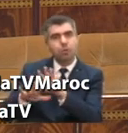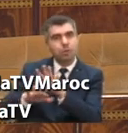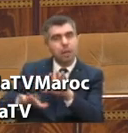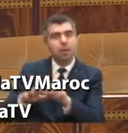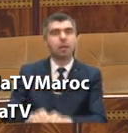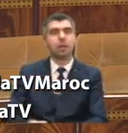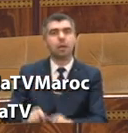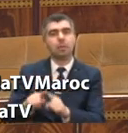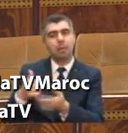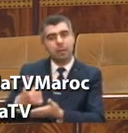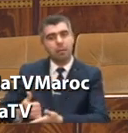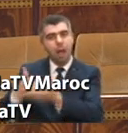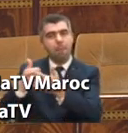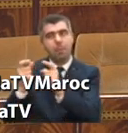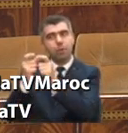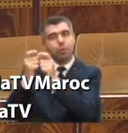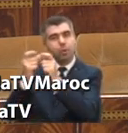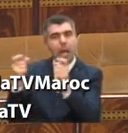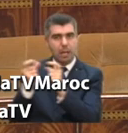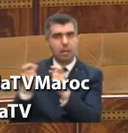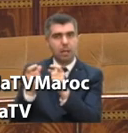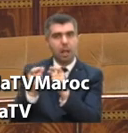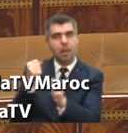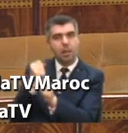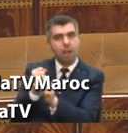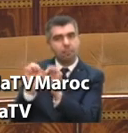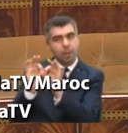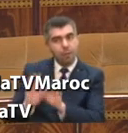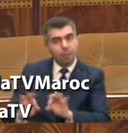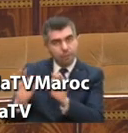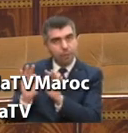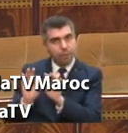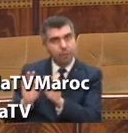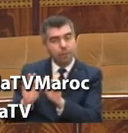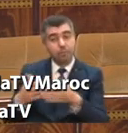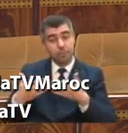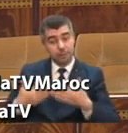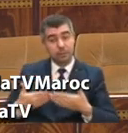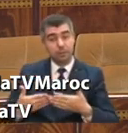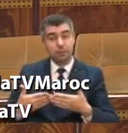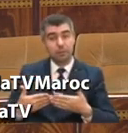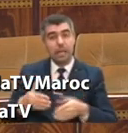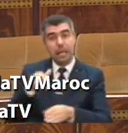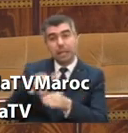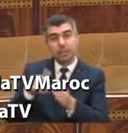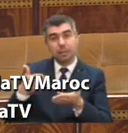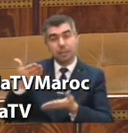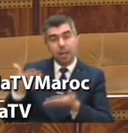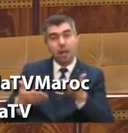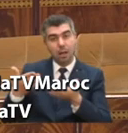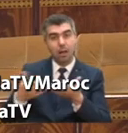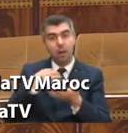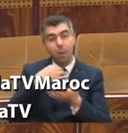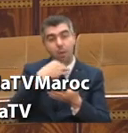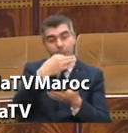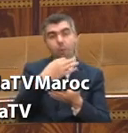أساساً دعم المقاولات المتضررة من تداعيات حالة الطوارئ. نحن في الفريق الاستقلالي نطالبكم السيد